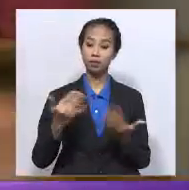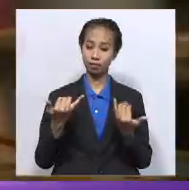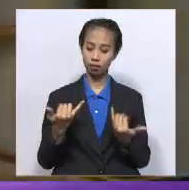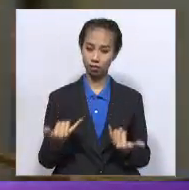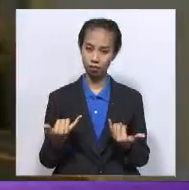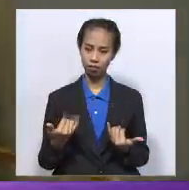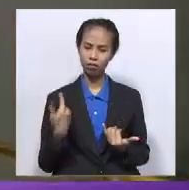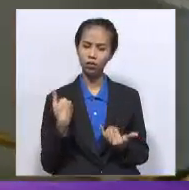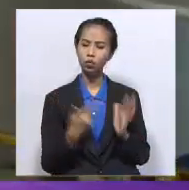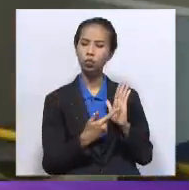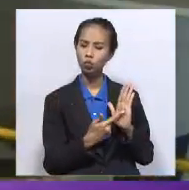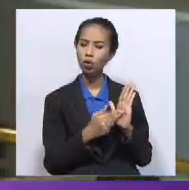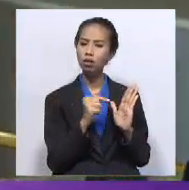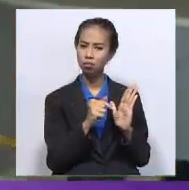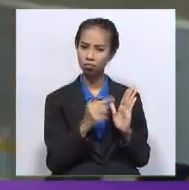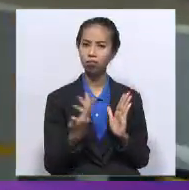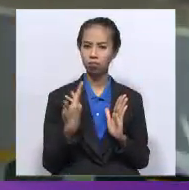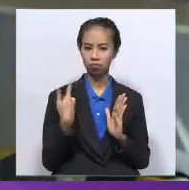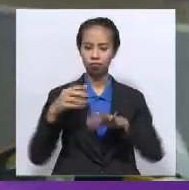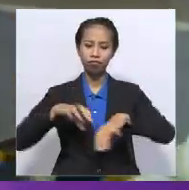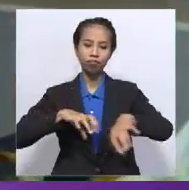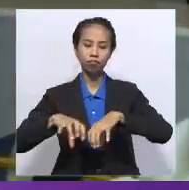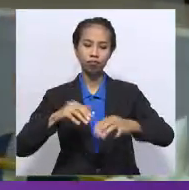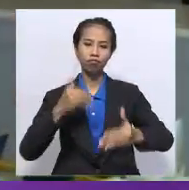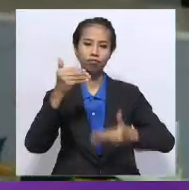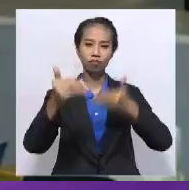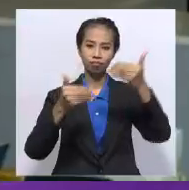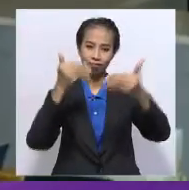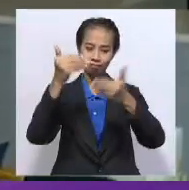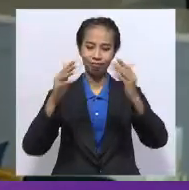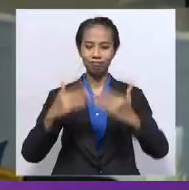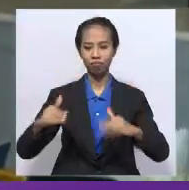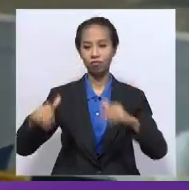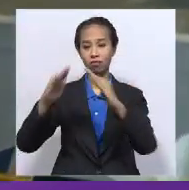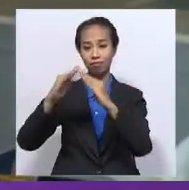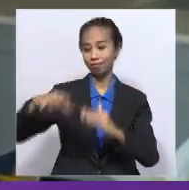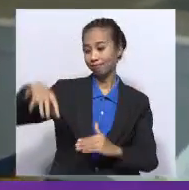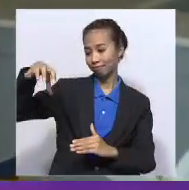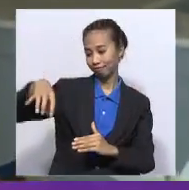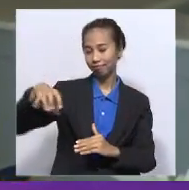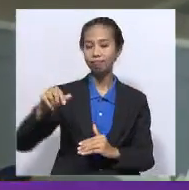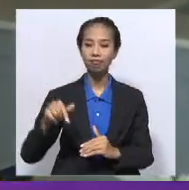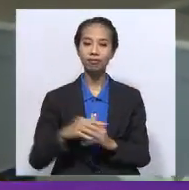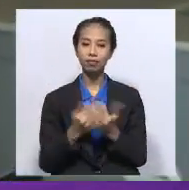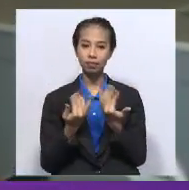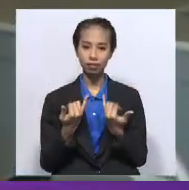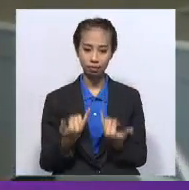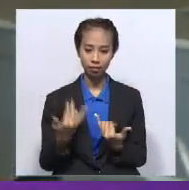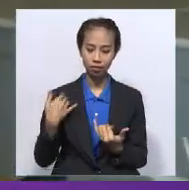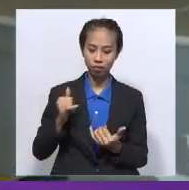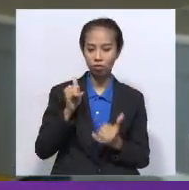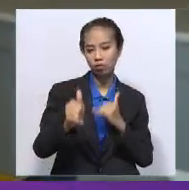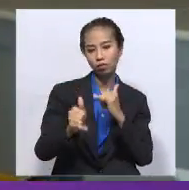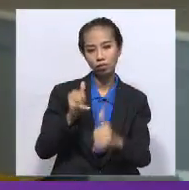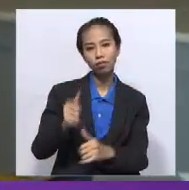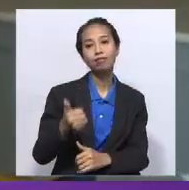นเพียงส่วนหนึ่งเท่านั้นนะครับภายในงานอุ่นไอรักคลายความหนาวณพระลานพระราชวังดุสิตและสนามเสือป่านะครับซึ่งสามารถเดินทางม